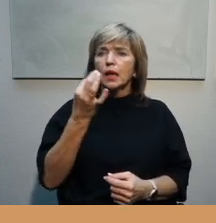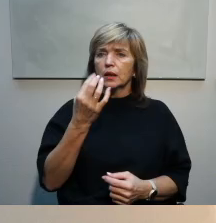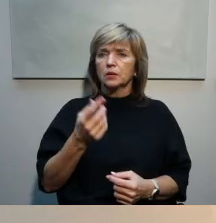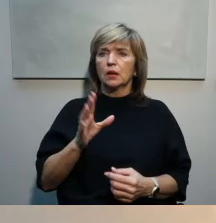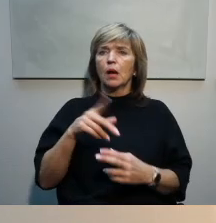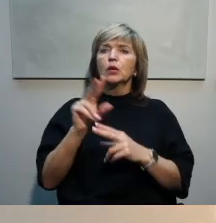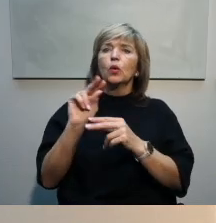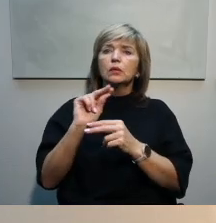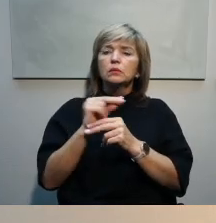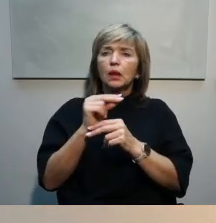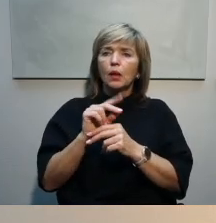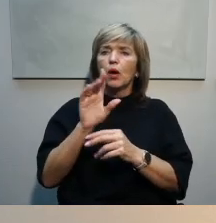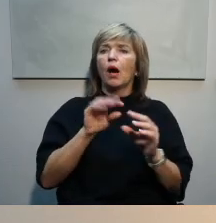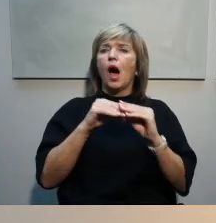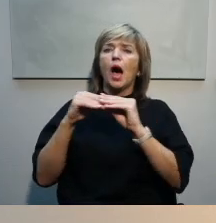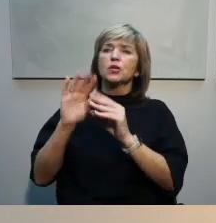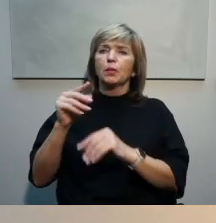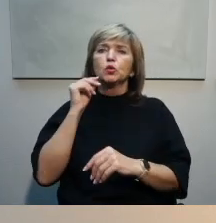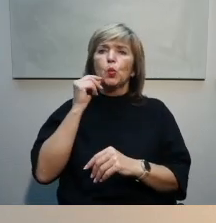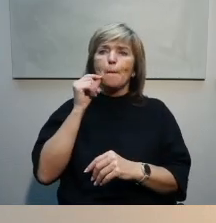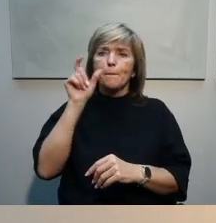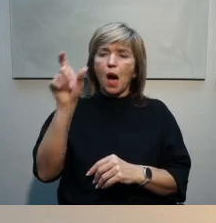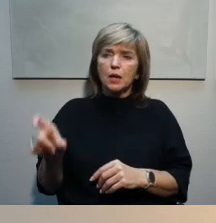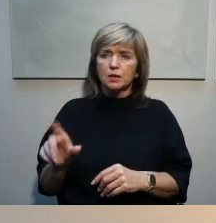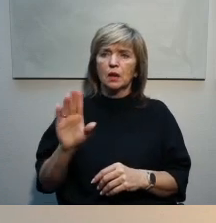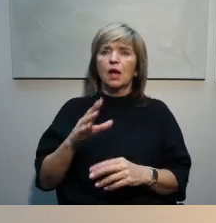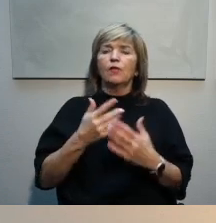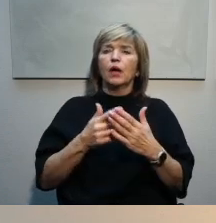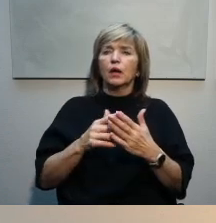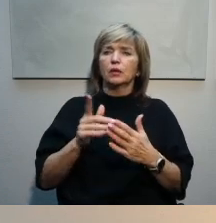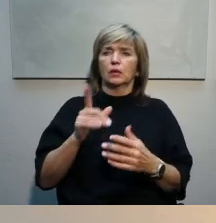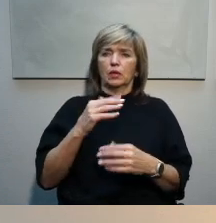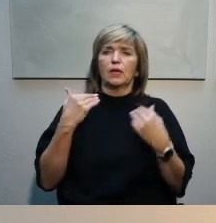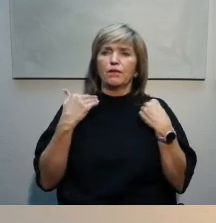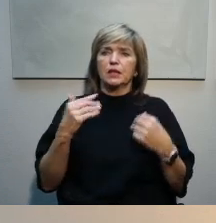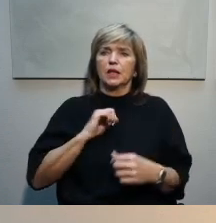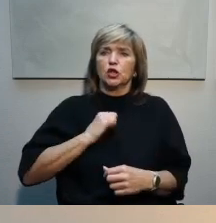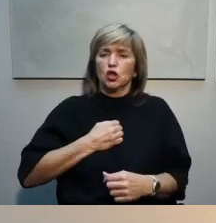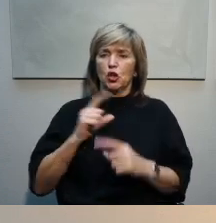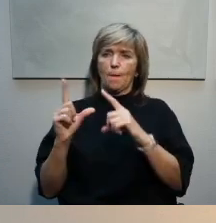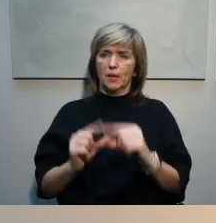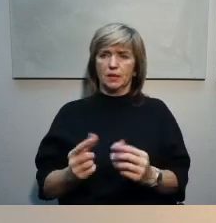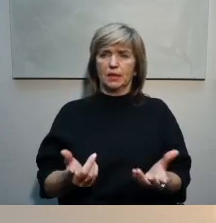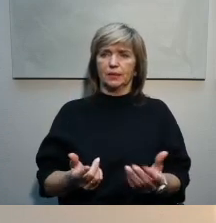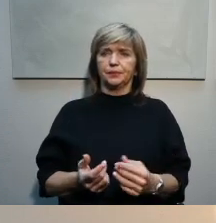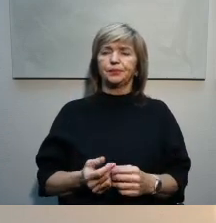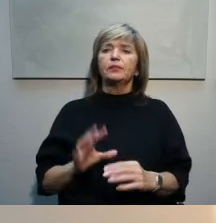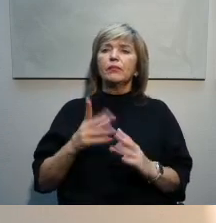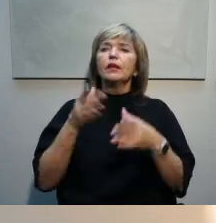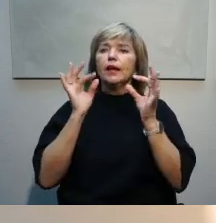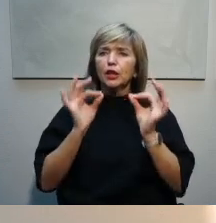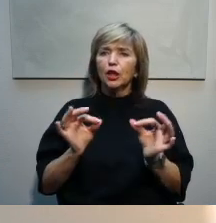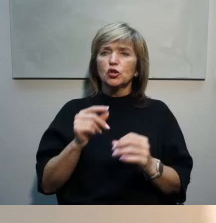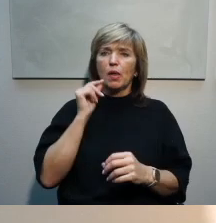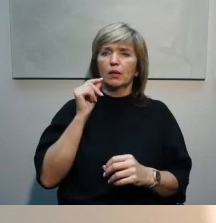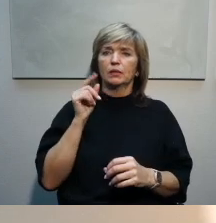to labot, aizvest viņu līdz zobārstam, vai jebkā šīs, jau gribas teikt, fiziskās ciešanas mazināt. Tātad vai tiešām tā